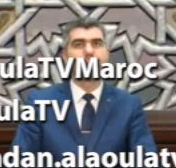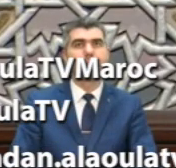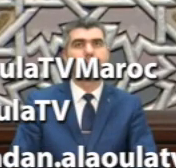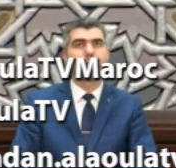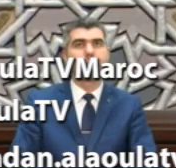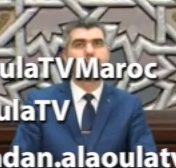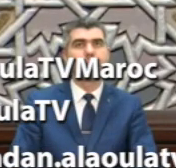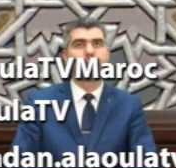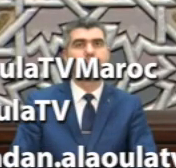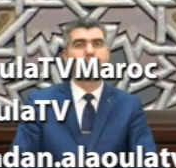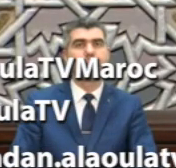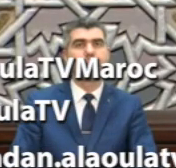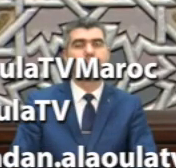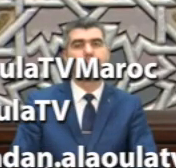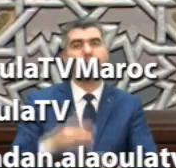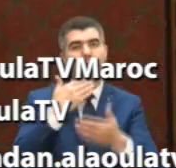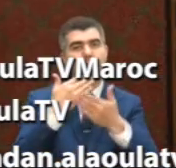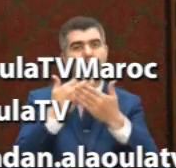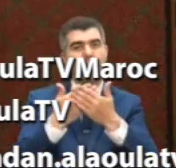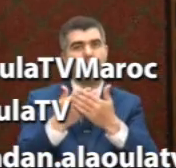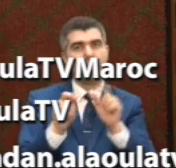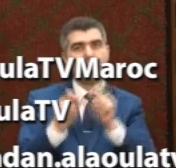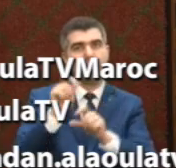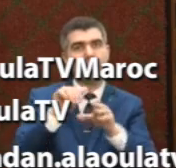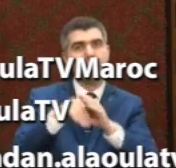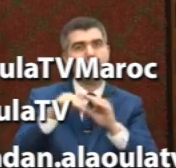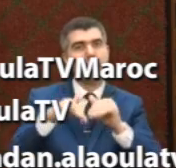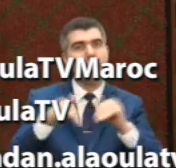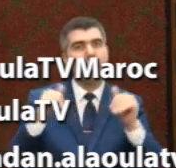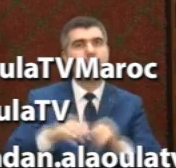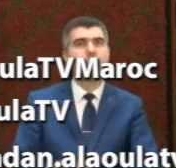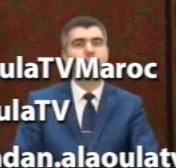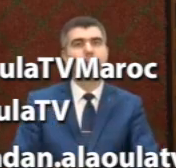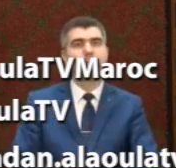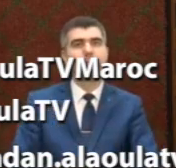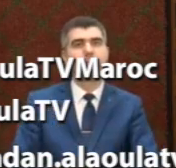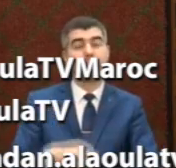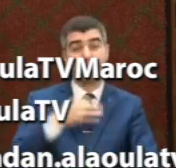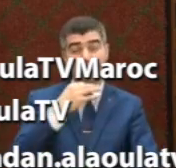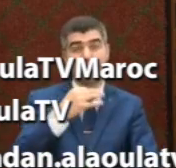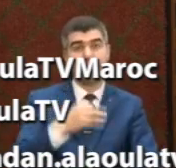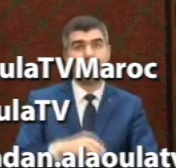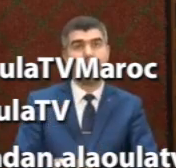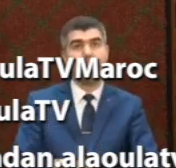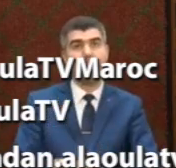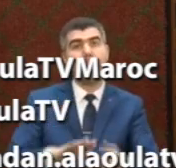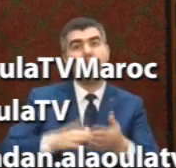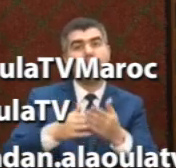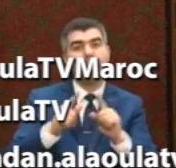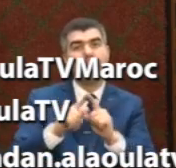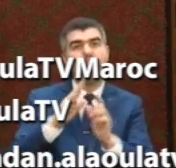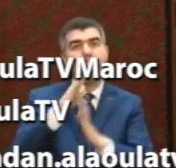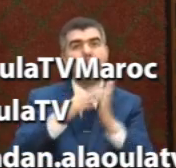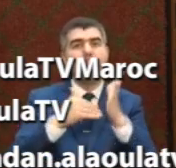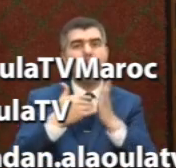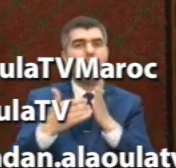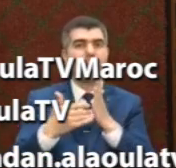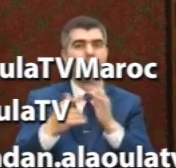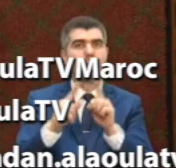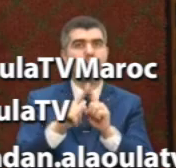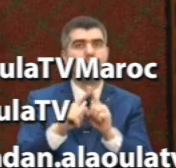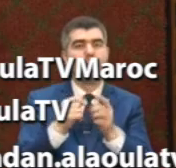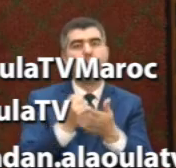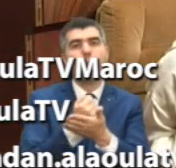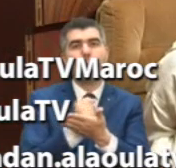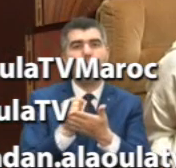شكرا الساده النواب المحترمون. بغيت نطلب منكم نتخيلوا كون ما كانش هذا البرنامج ديال المدن بدون صفيح، فين